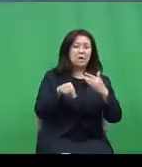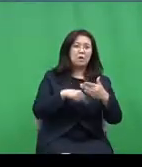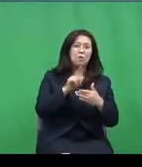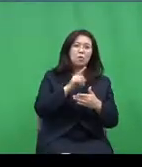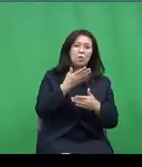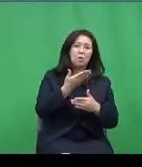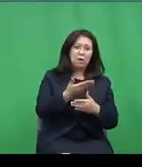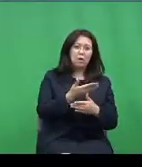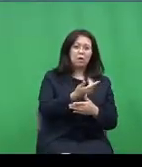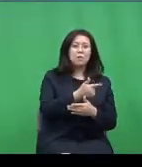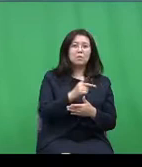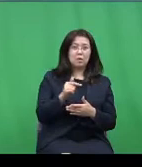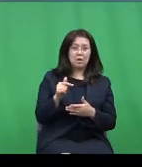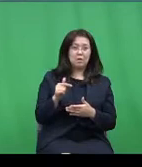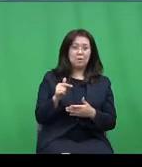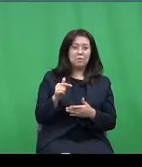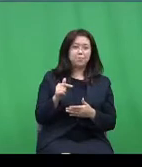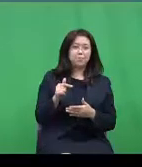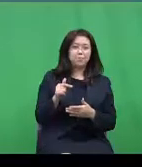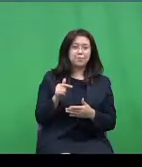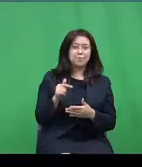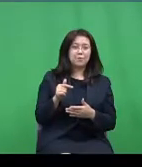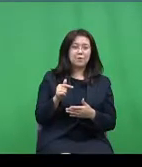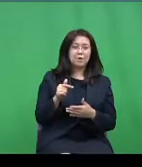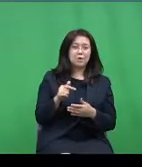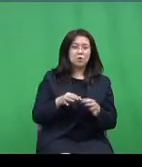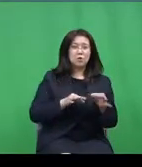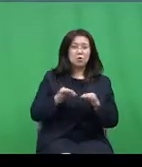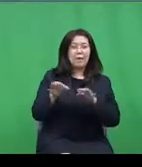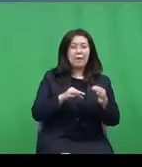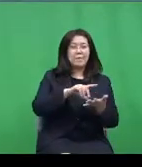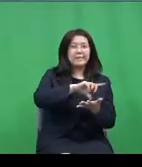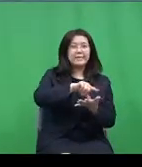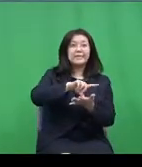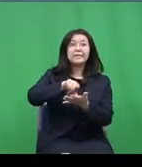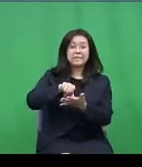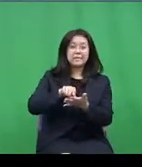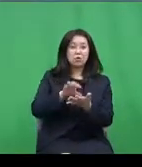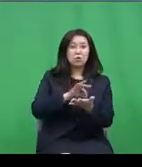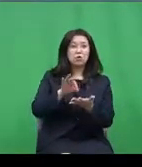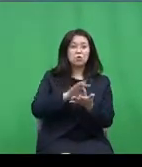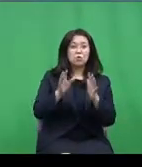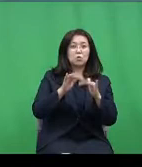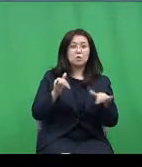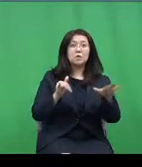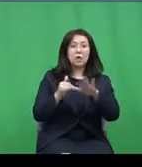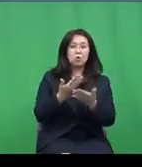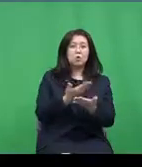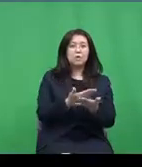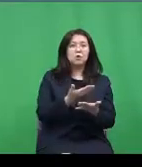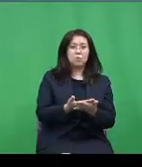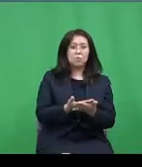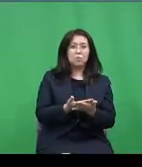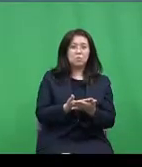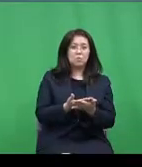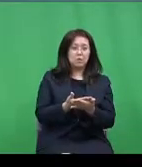内ではどうかとか、まあいろいろそのマーケットのね、消費者の、まあ、ニーズと